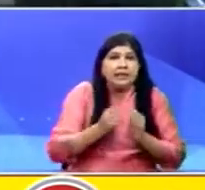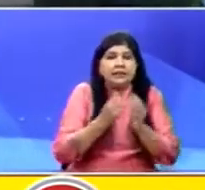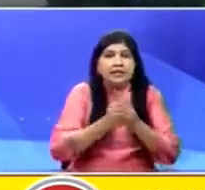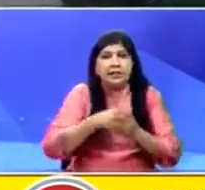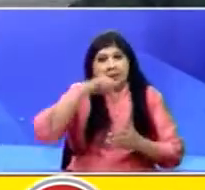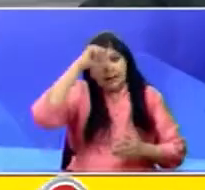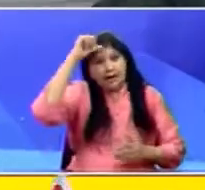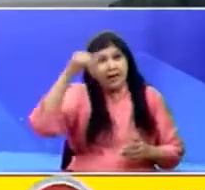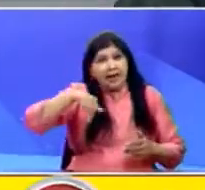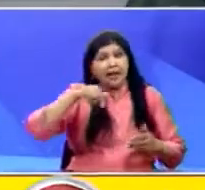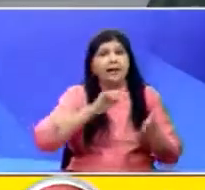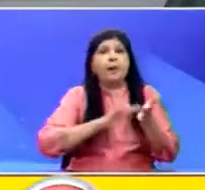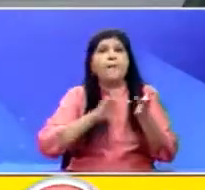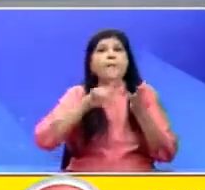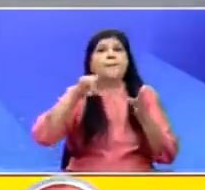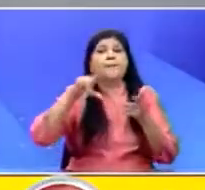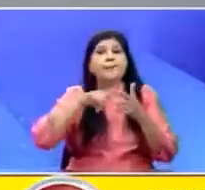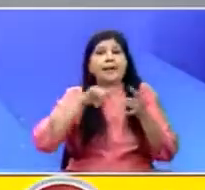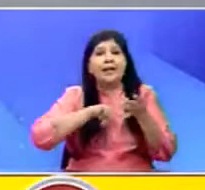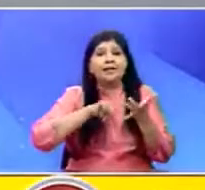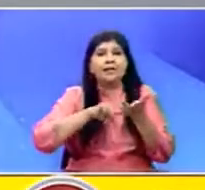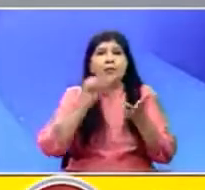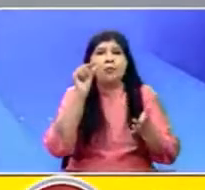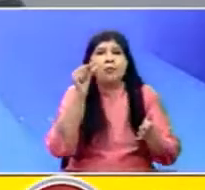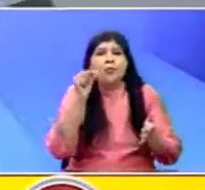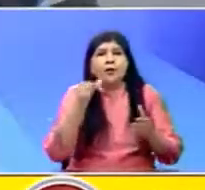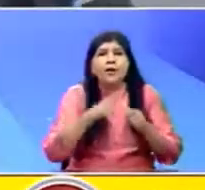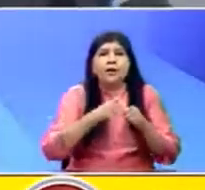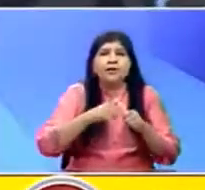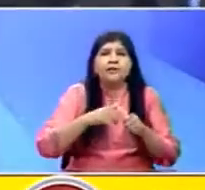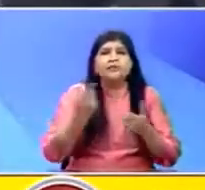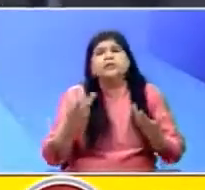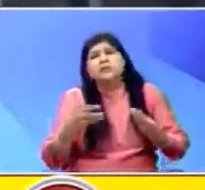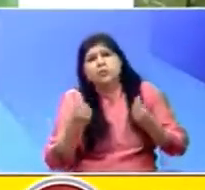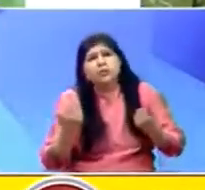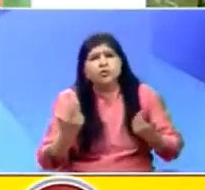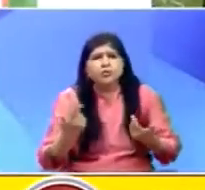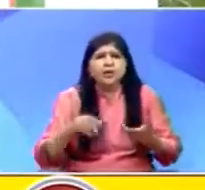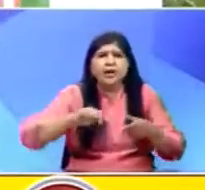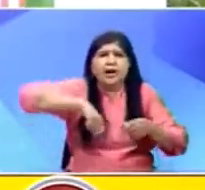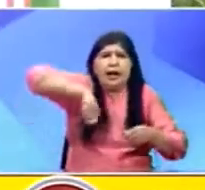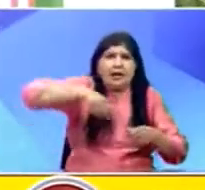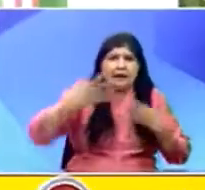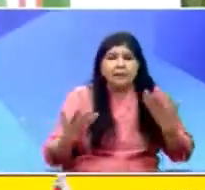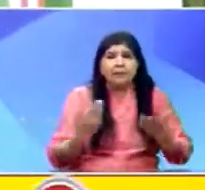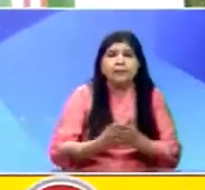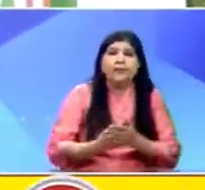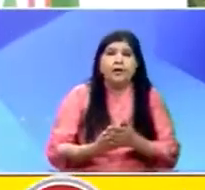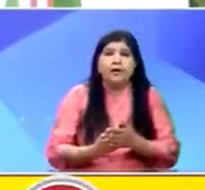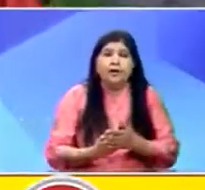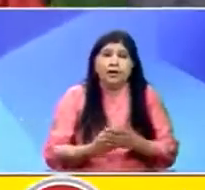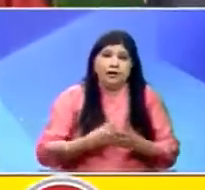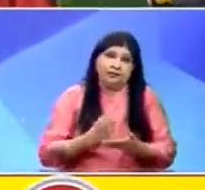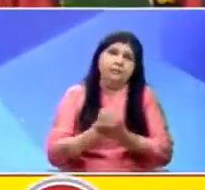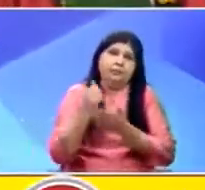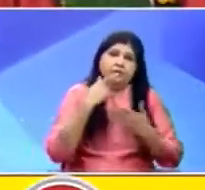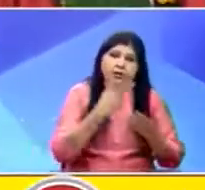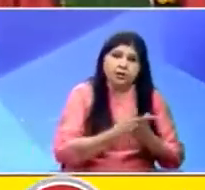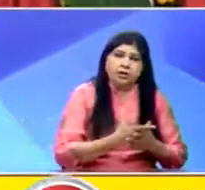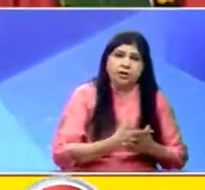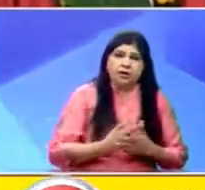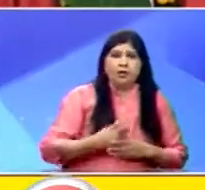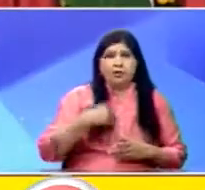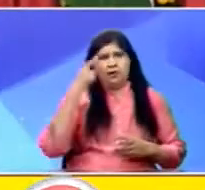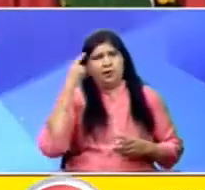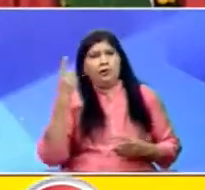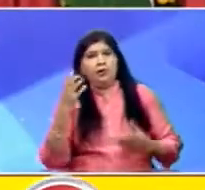भारत के मिलेट्स यानी हमारे मोटे अनाज से बनी हुई डिशेस बनवाऊं। और अनुभव यह आया है कि इन